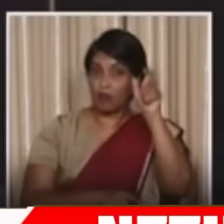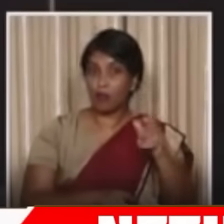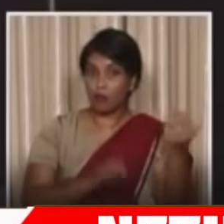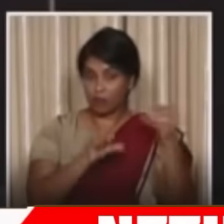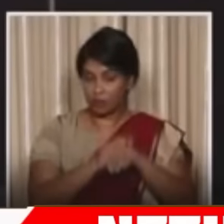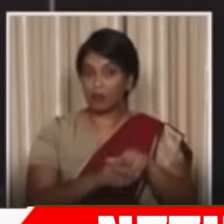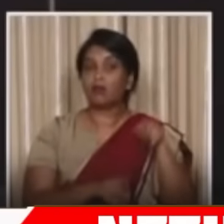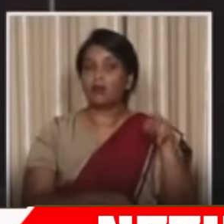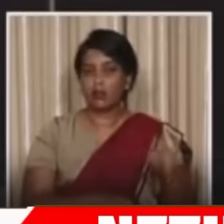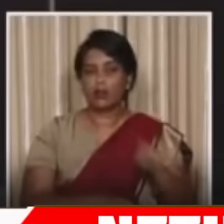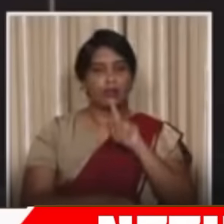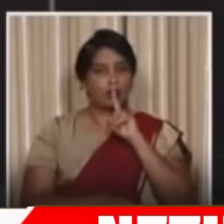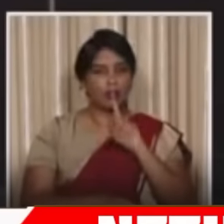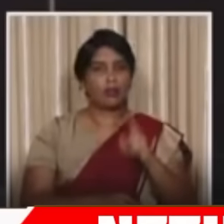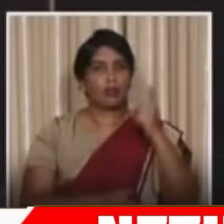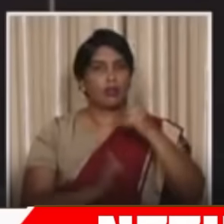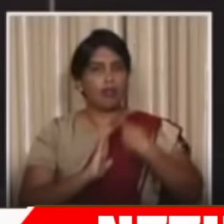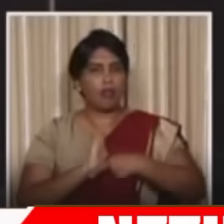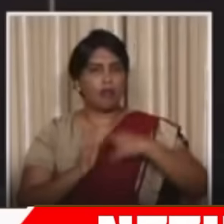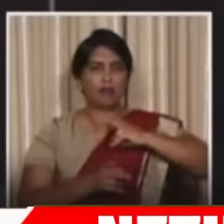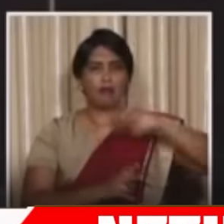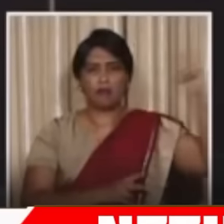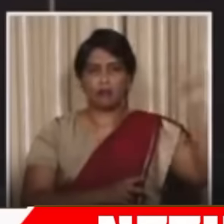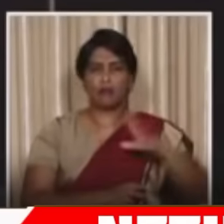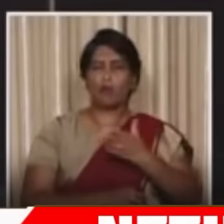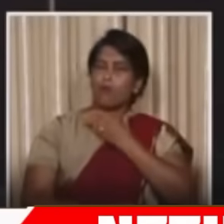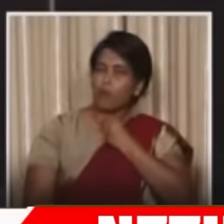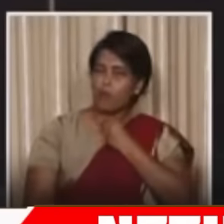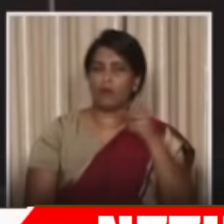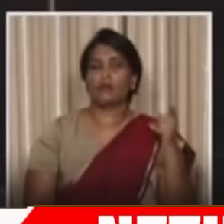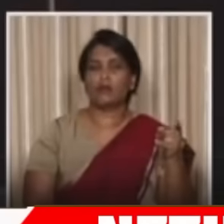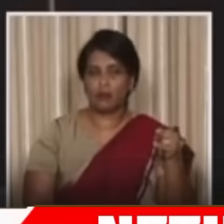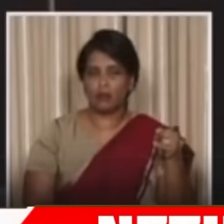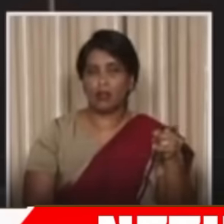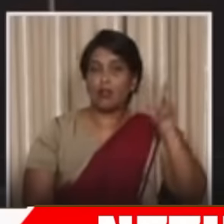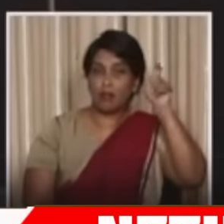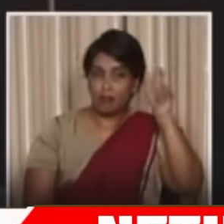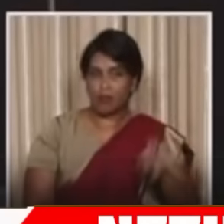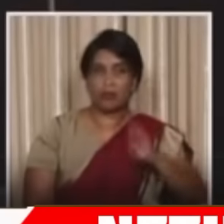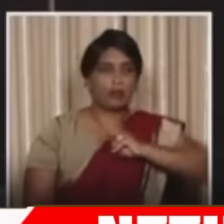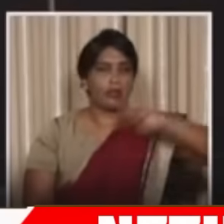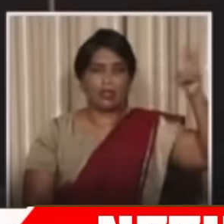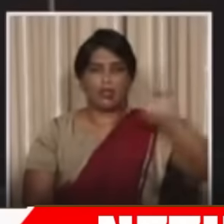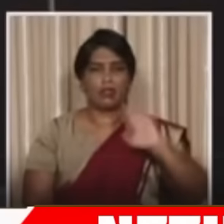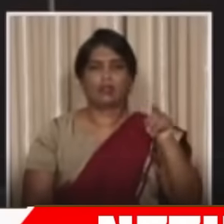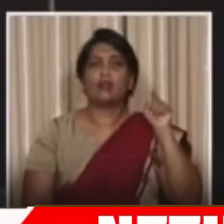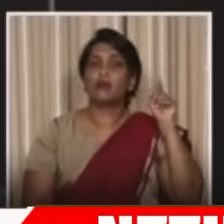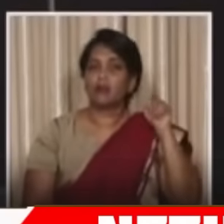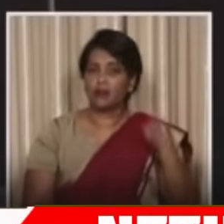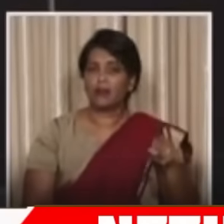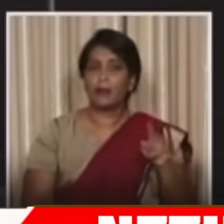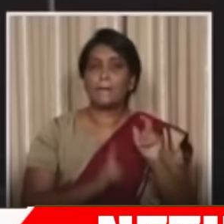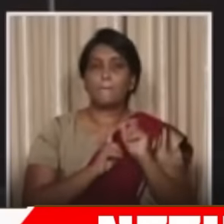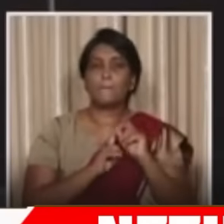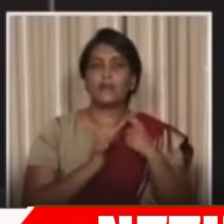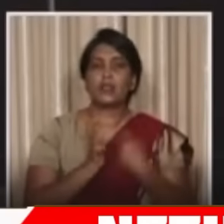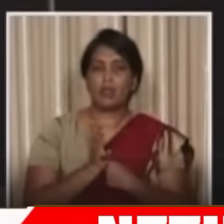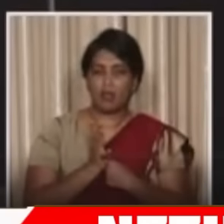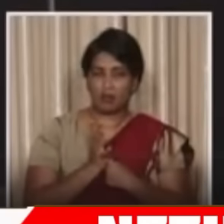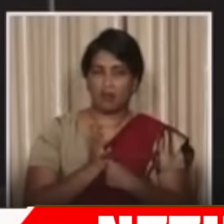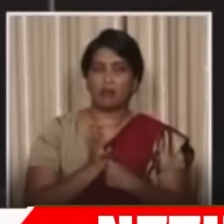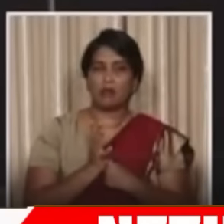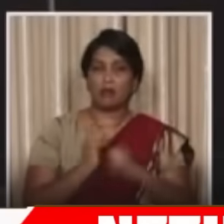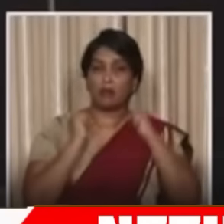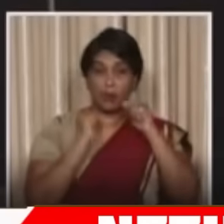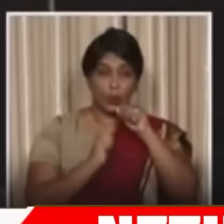ගැනත් මෙතන කියවුණා දිත්තපුර වැසියෙක් කියලා. ඒකත් අමුලිය බොරුවා. ඒ පුද්ගලයා දිත්තපුර වැසියෙක් නෙමෙයි. එයාට තියෙන්නේ PR එකක්. ඒ කියන්නේ